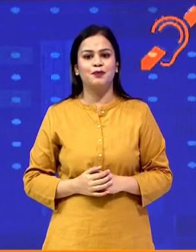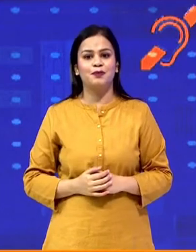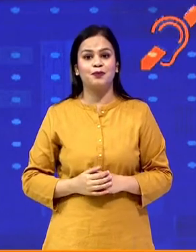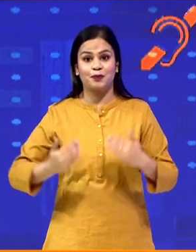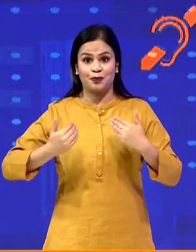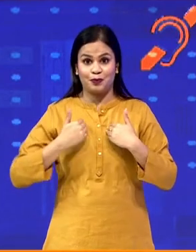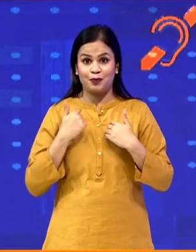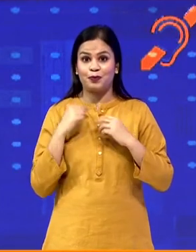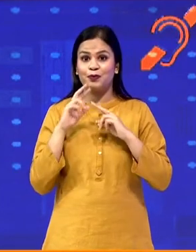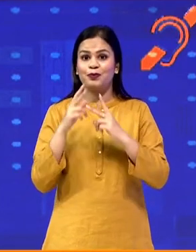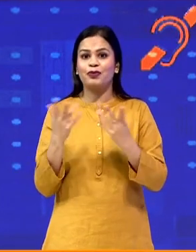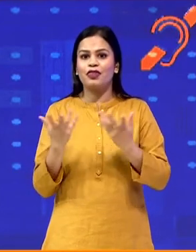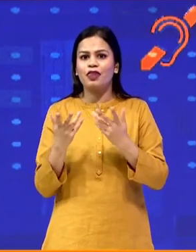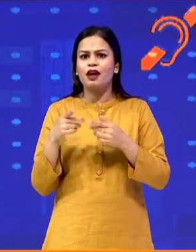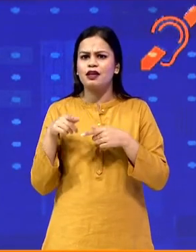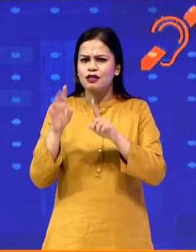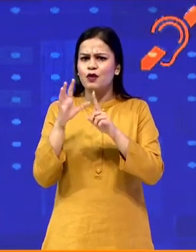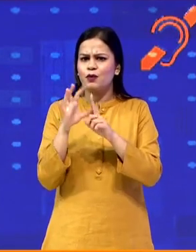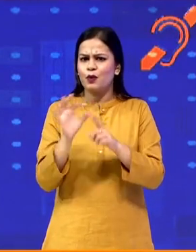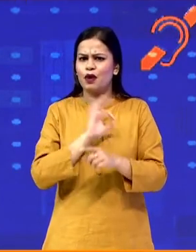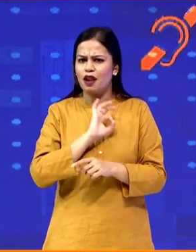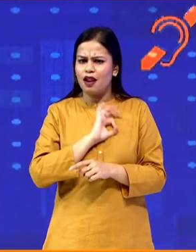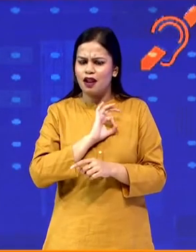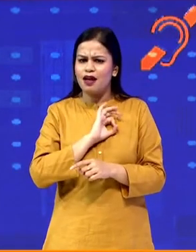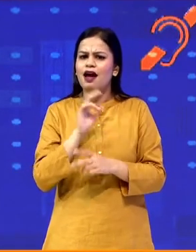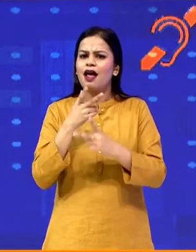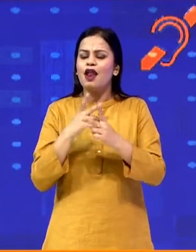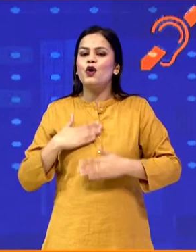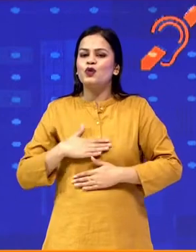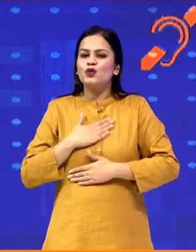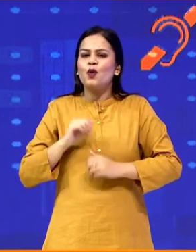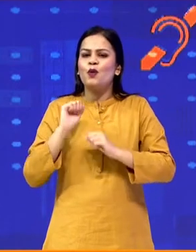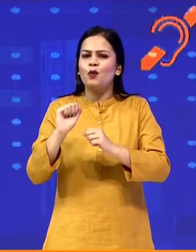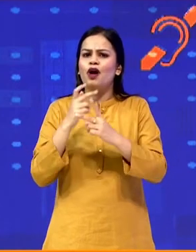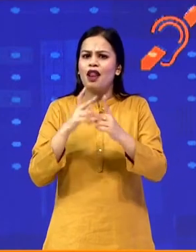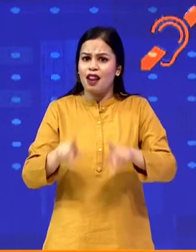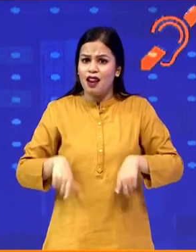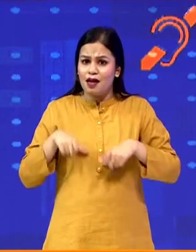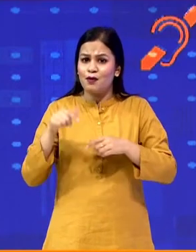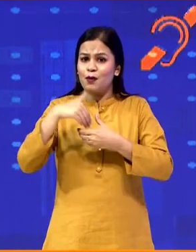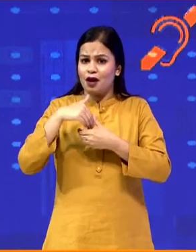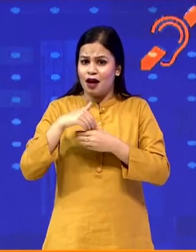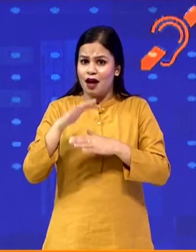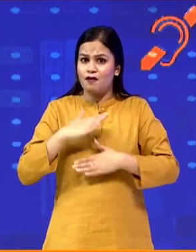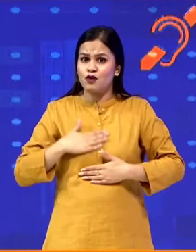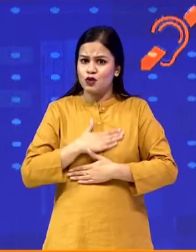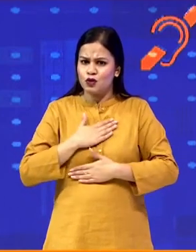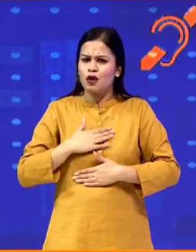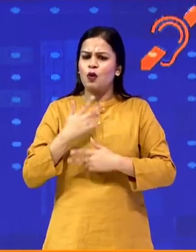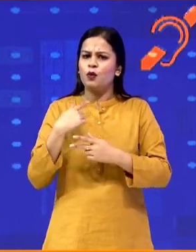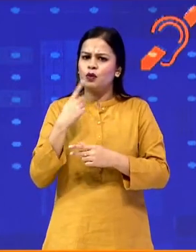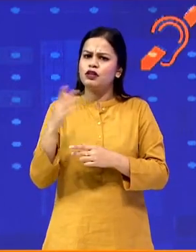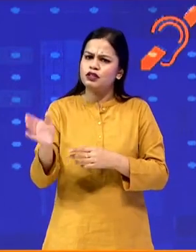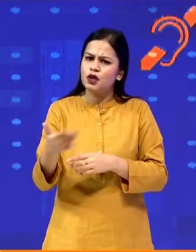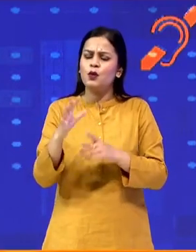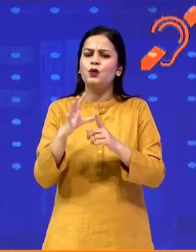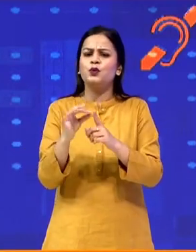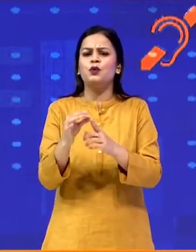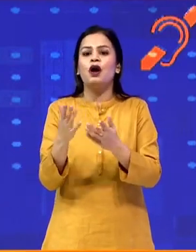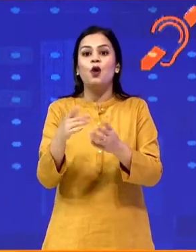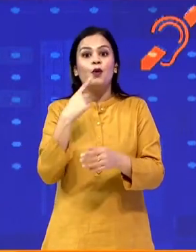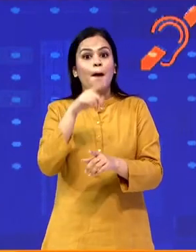मैं तो कहता हूं की वह अपने शौक जिंदगी के जितने हैं और भी शौक है अच्छे इंसान हर इंसान को जिसको